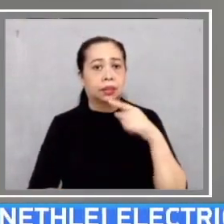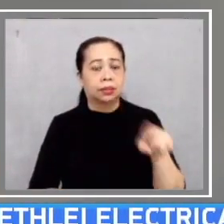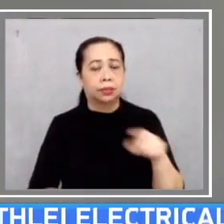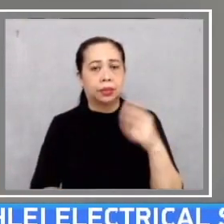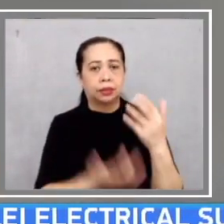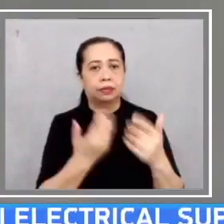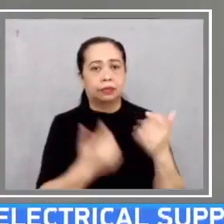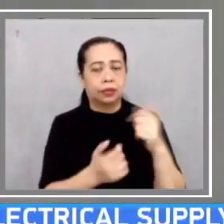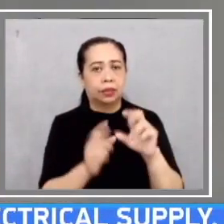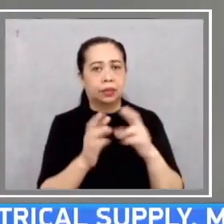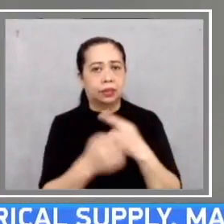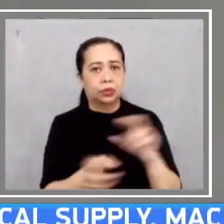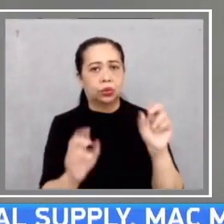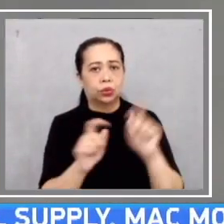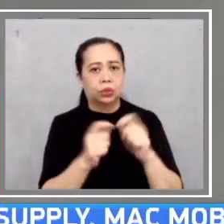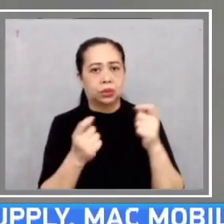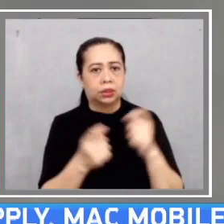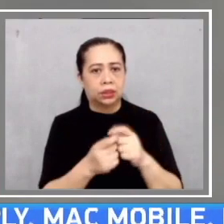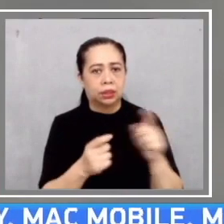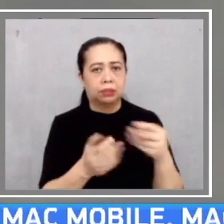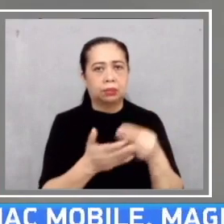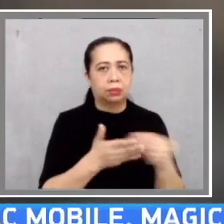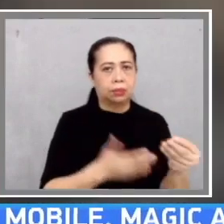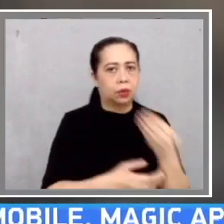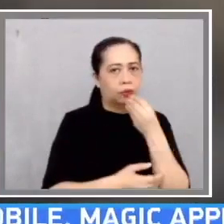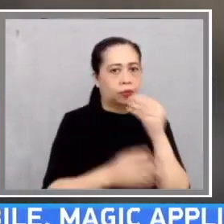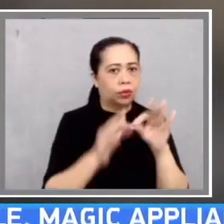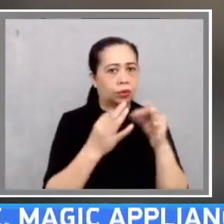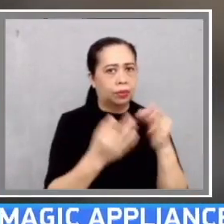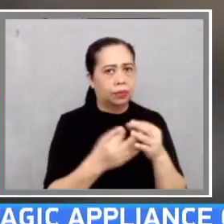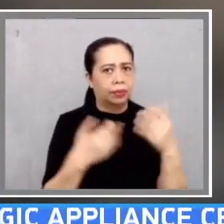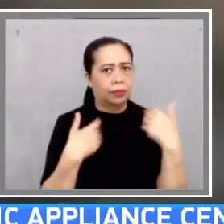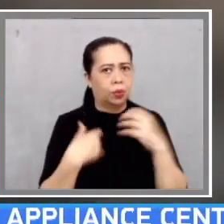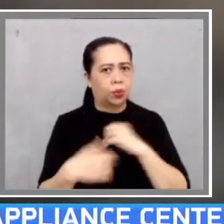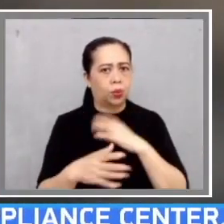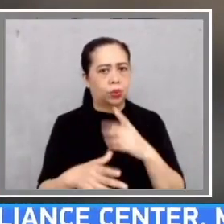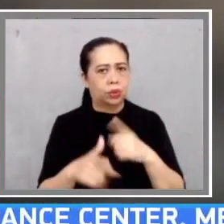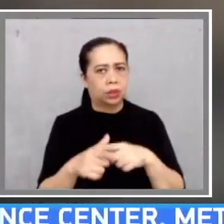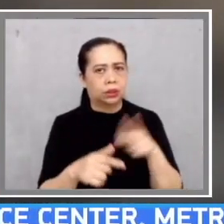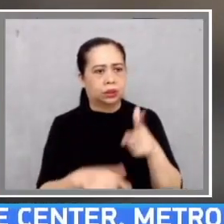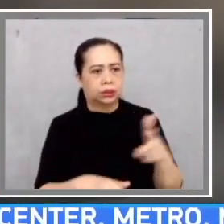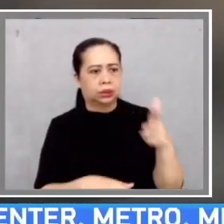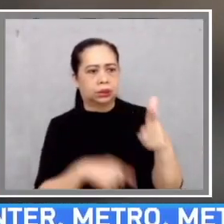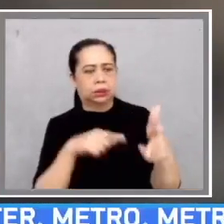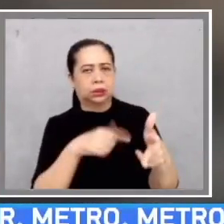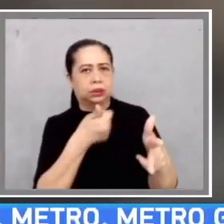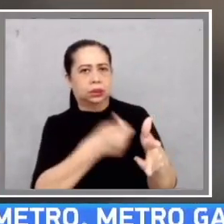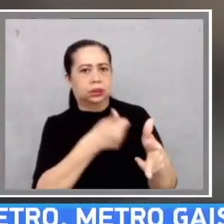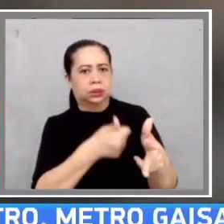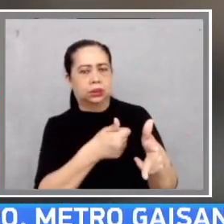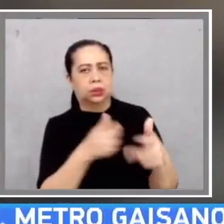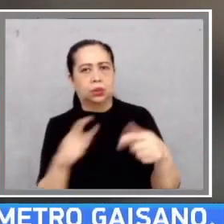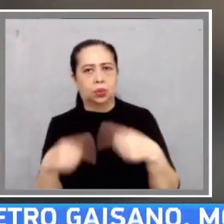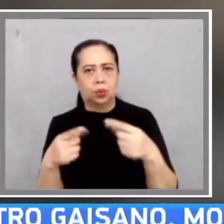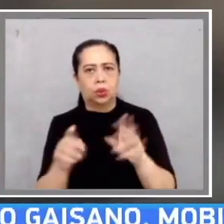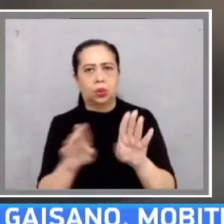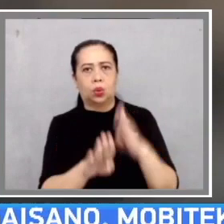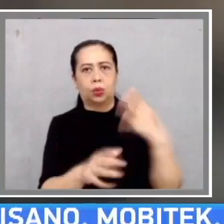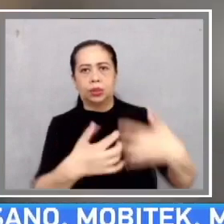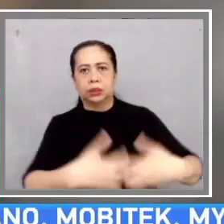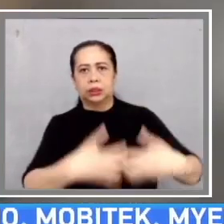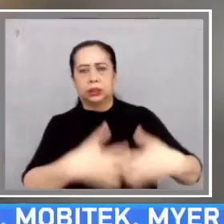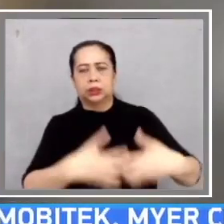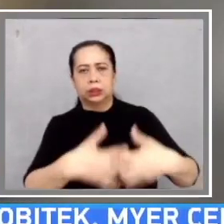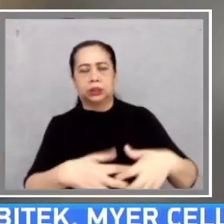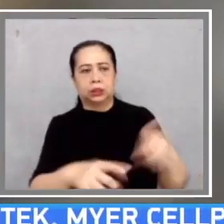Team, bibili ng pagkain ng pamilyang may-ari nito kaya ipinarada ang sasakyan habang bukas ang makina nang bigla na